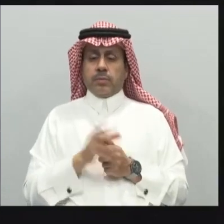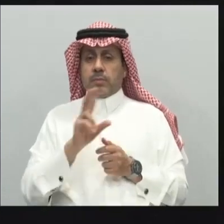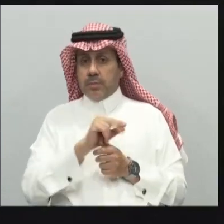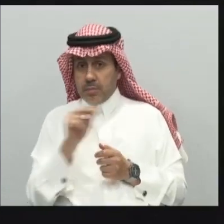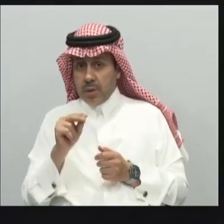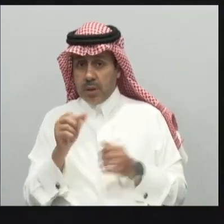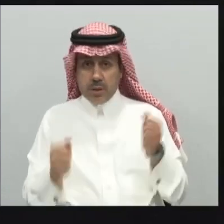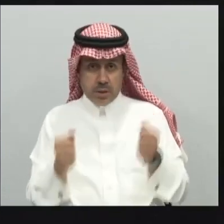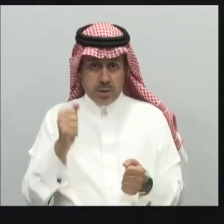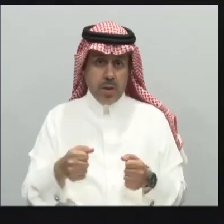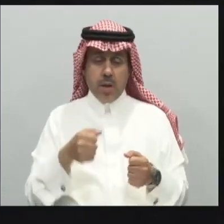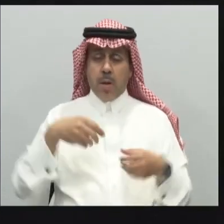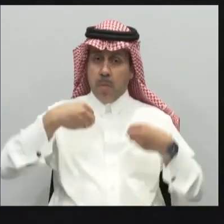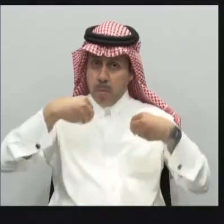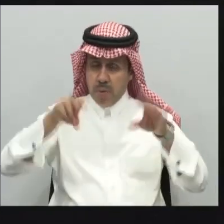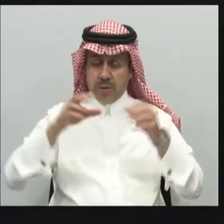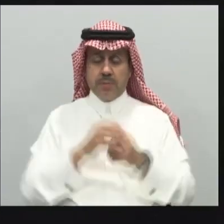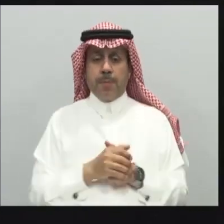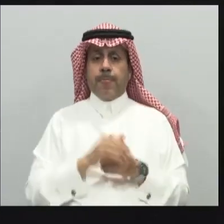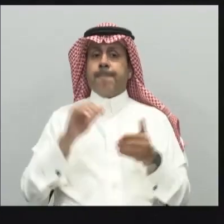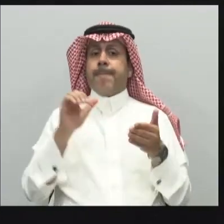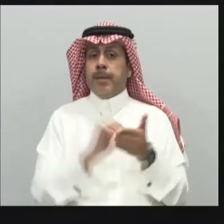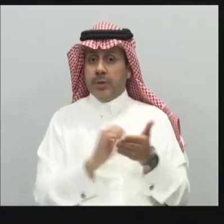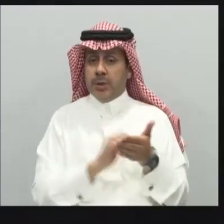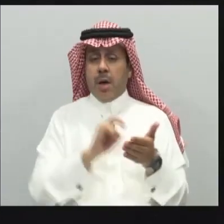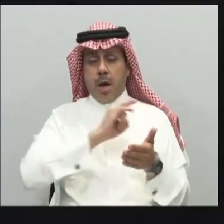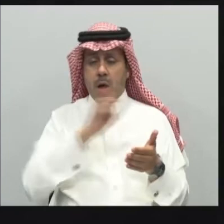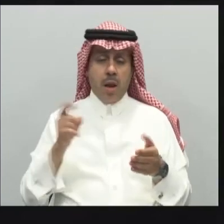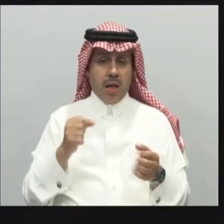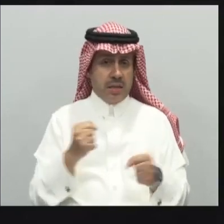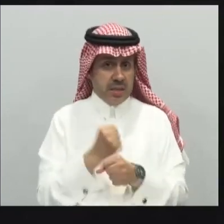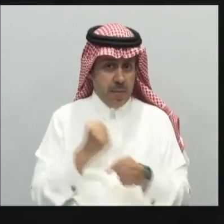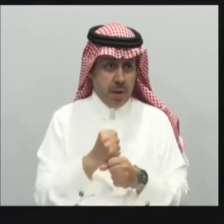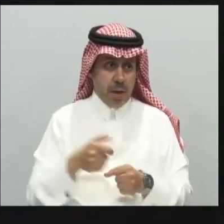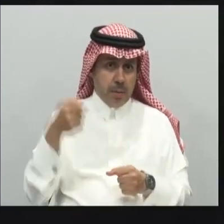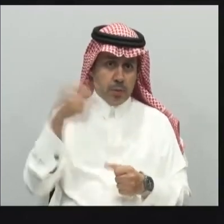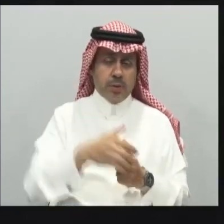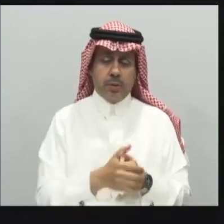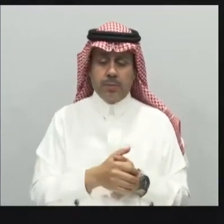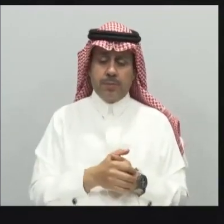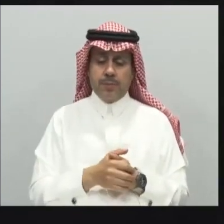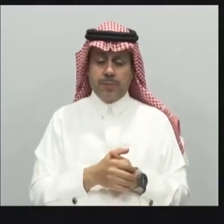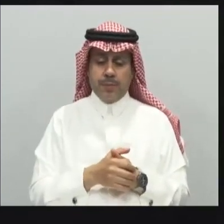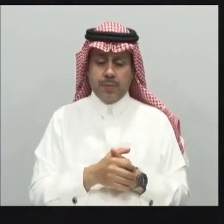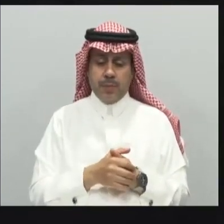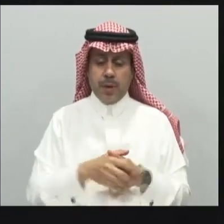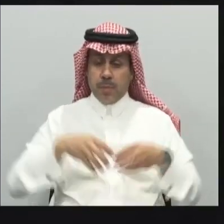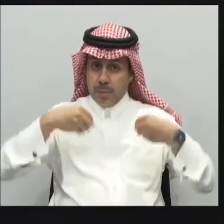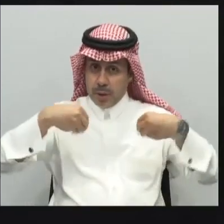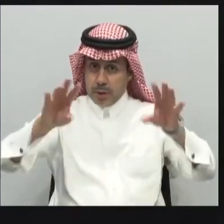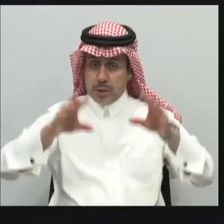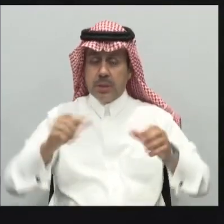يبيعه سياره بشرط ان لا يستعملها المشتري ما الفائده بعتك سيارتي لكن لا تركبها